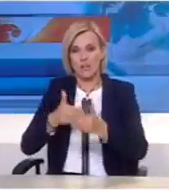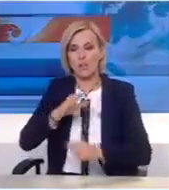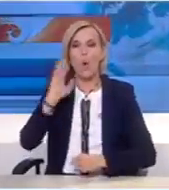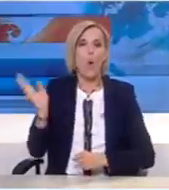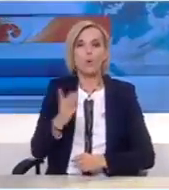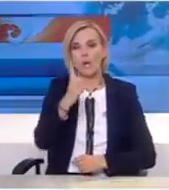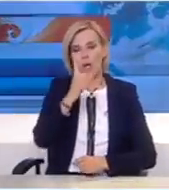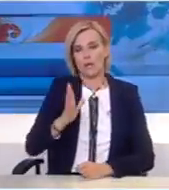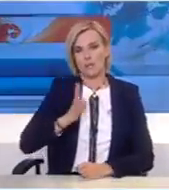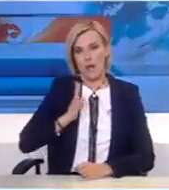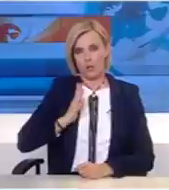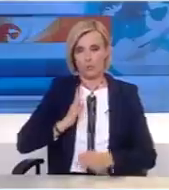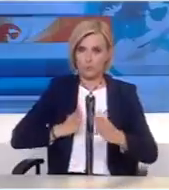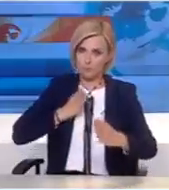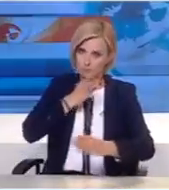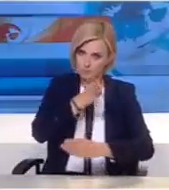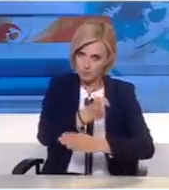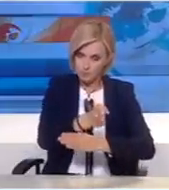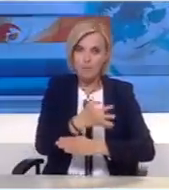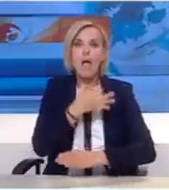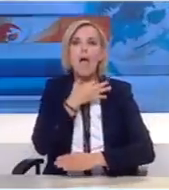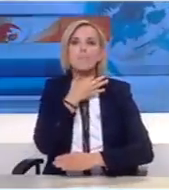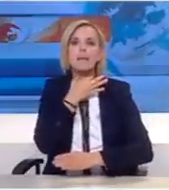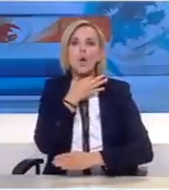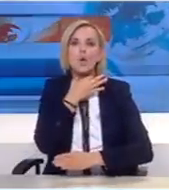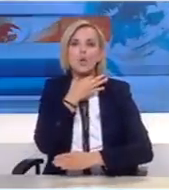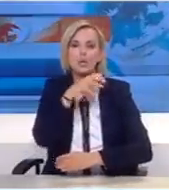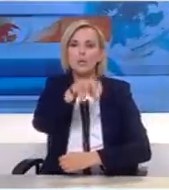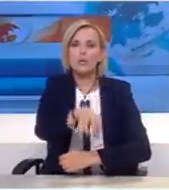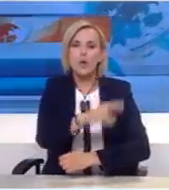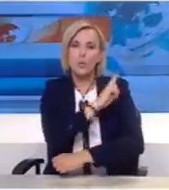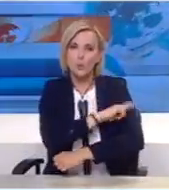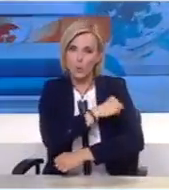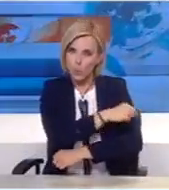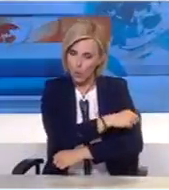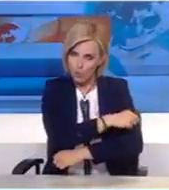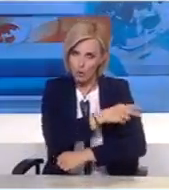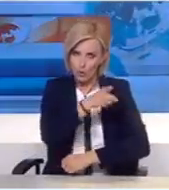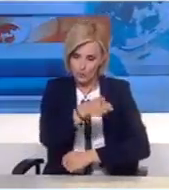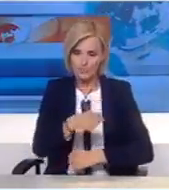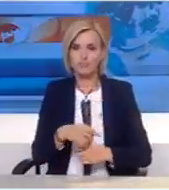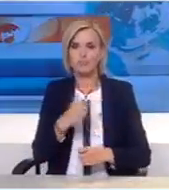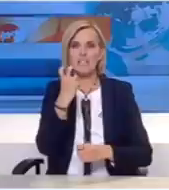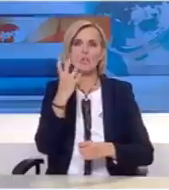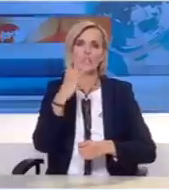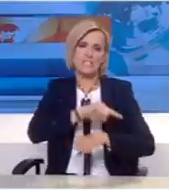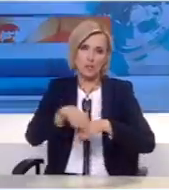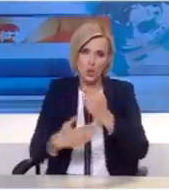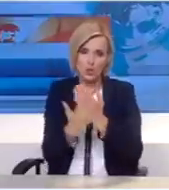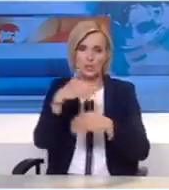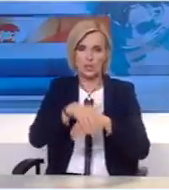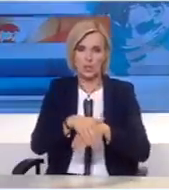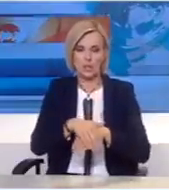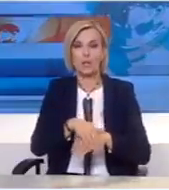κάποιος συμπολίτης μας προσέρχεται σε ένα τμήμα επειγόντων περιστατικών σε ένα νοσοκομείο το οποίο εφημερεύει και εφόσον το